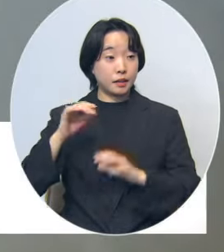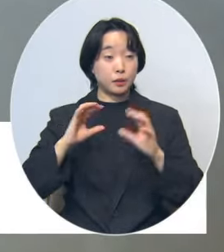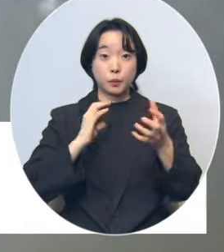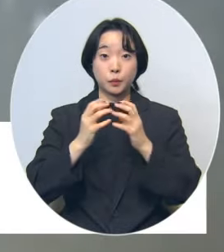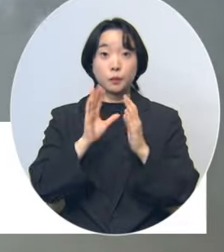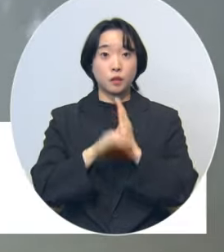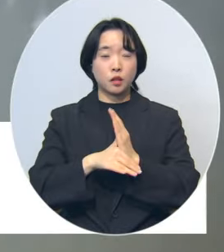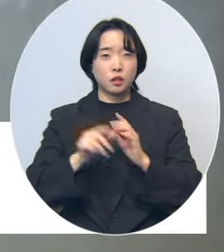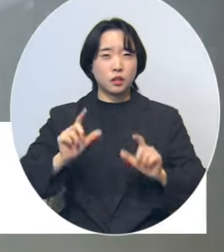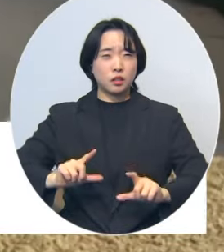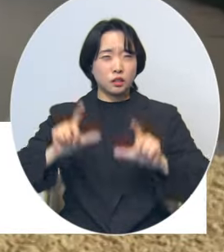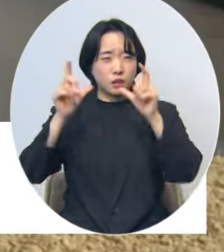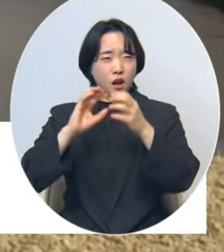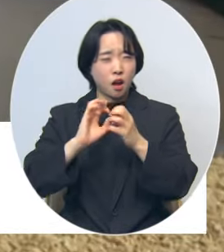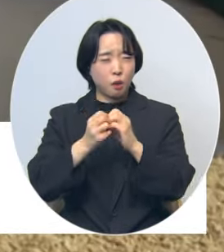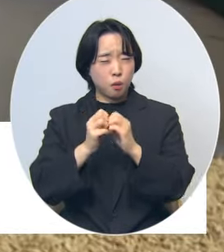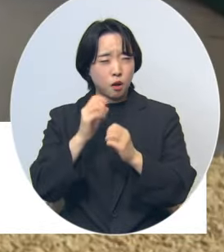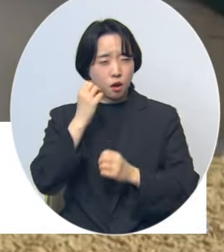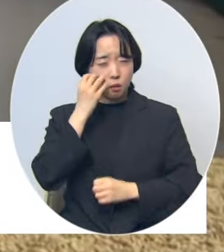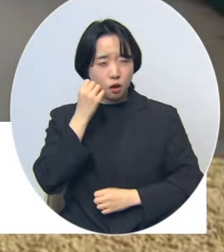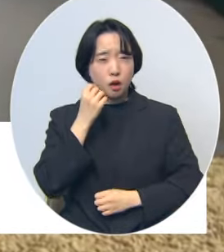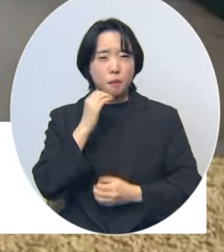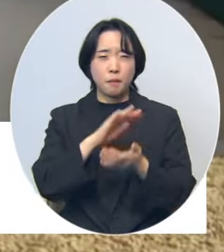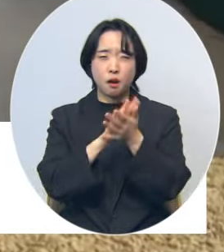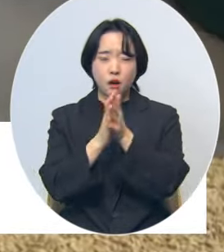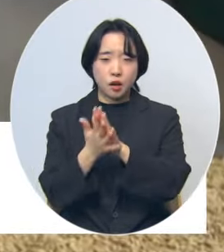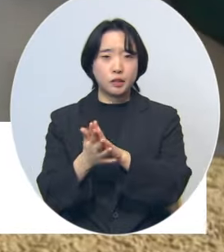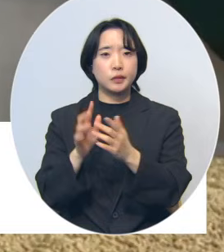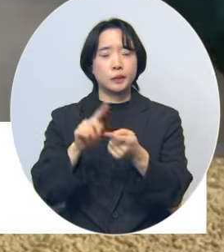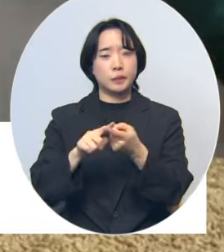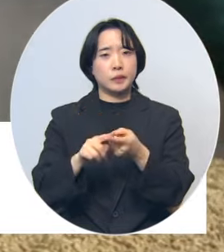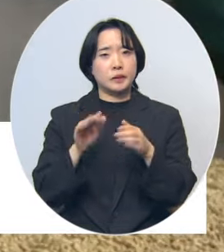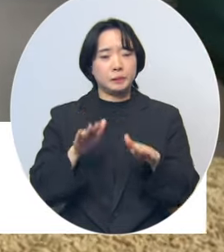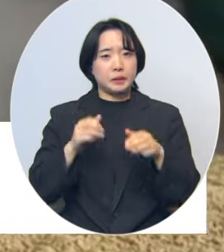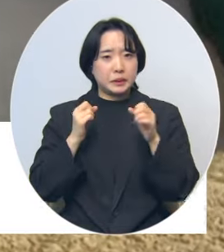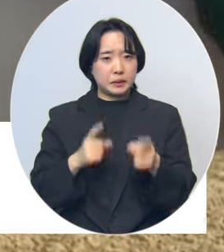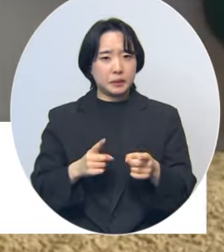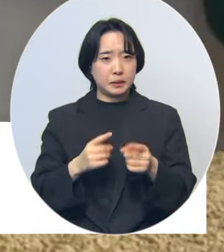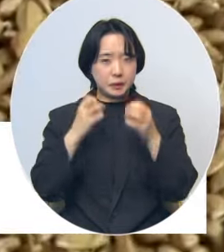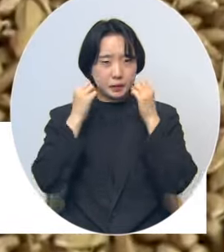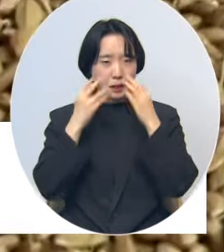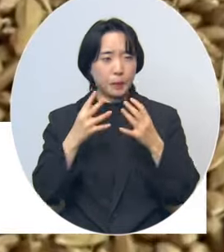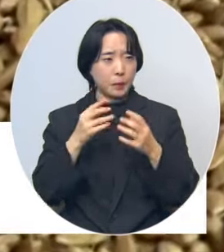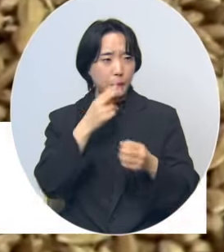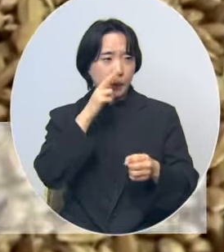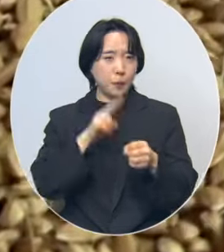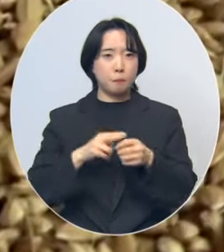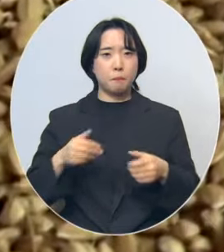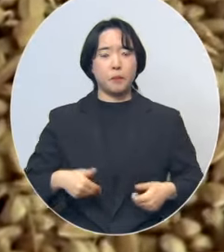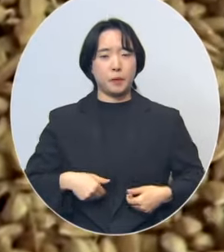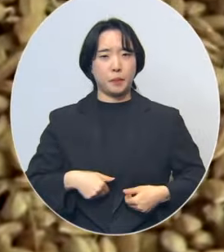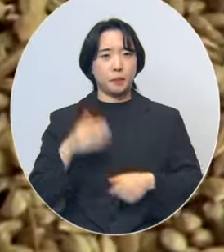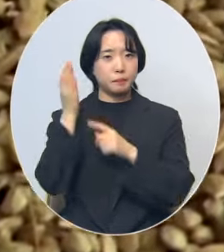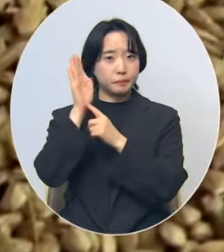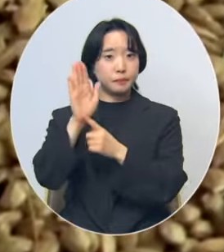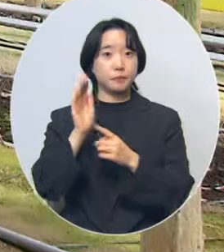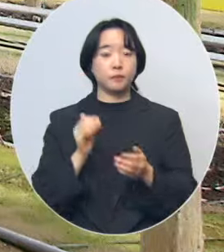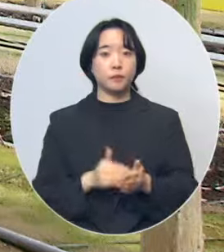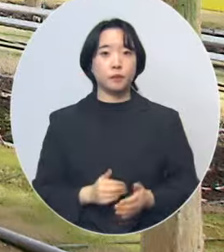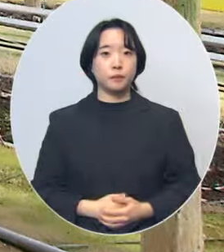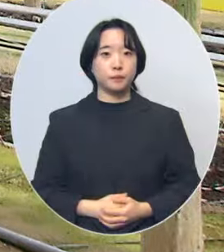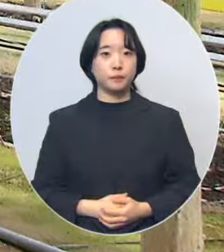기후변화는 위기이자 중요한 기회라며 모두가 협력해 농업의 패러다임을 전환해야 한다고 밝혔습니다